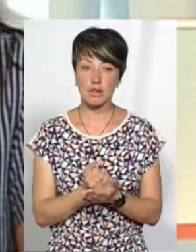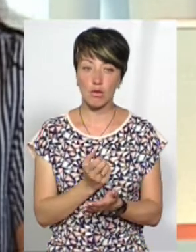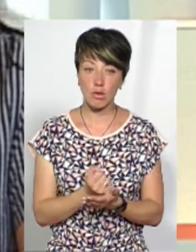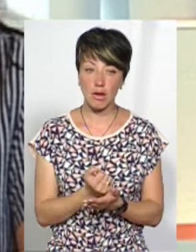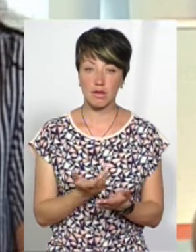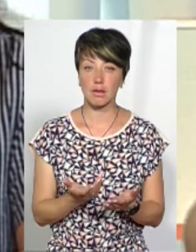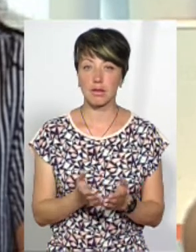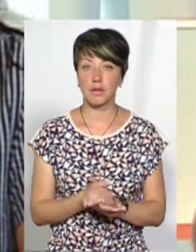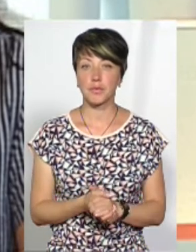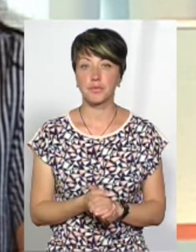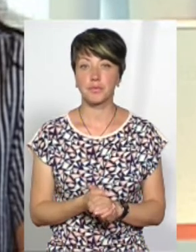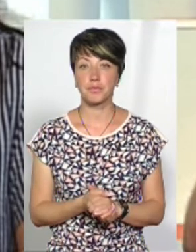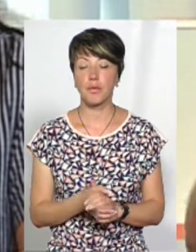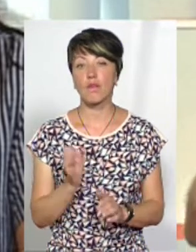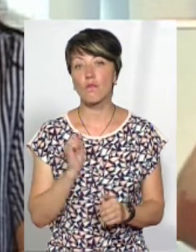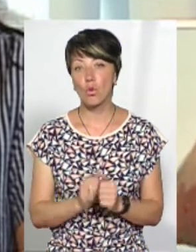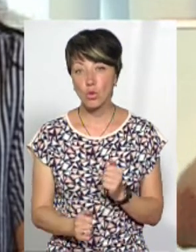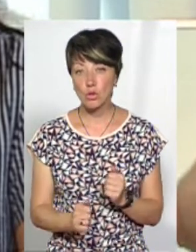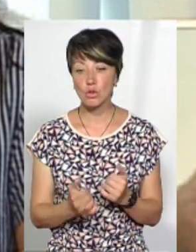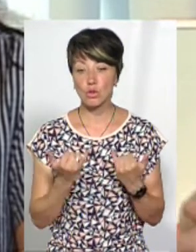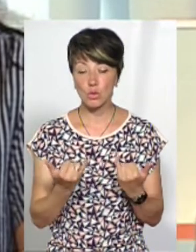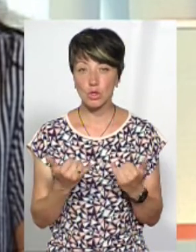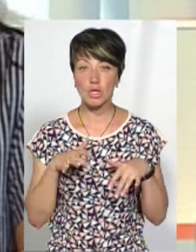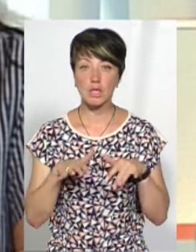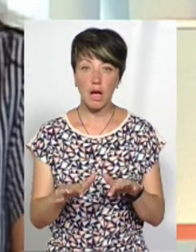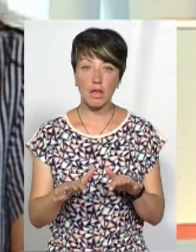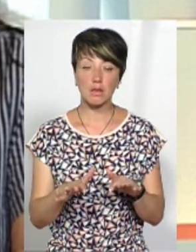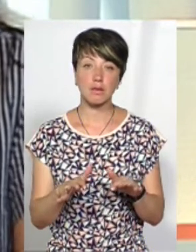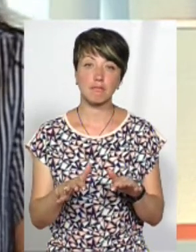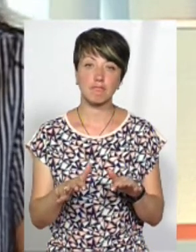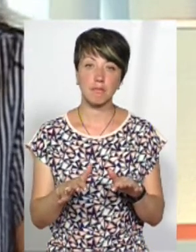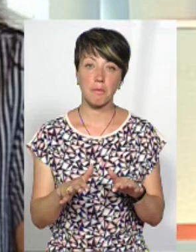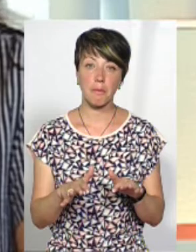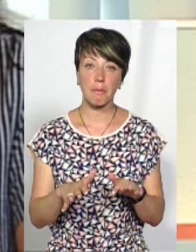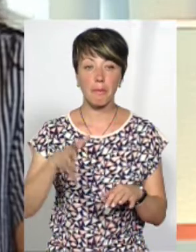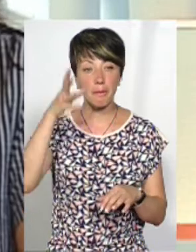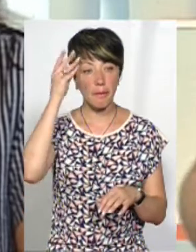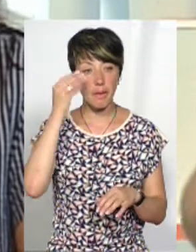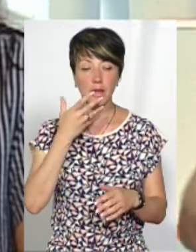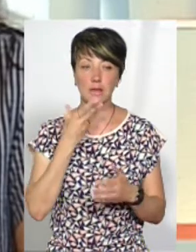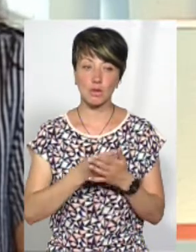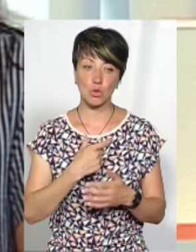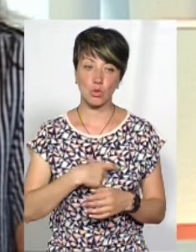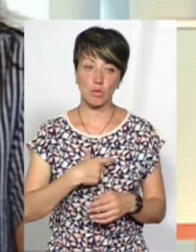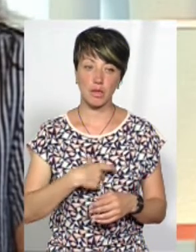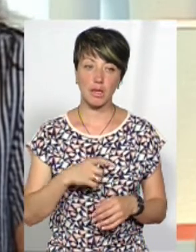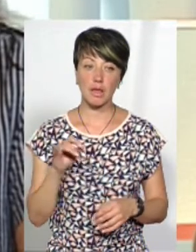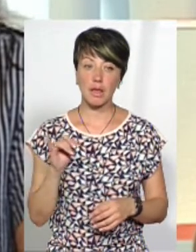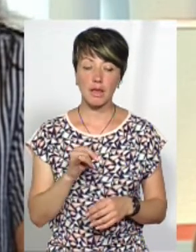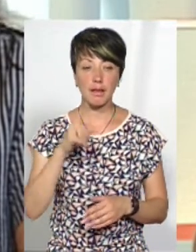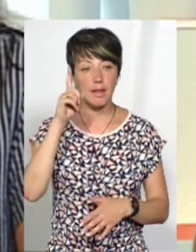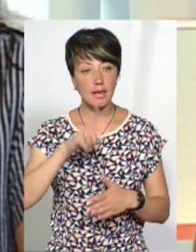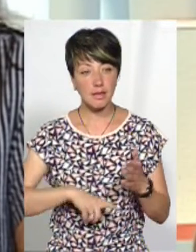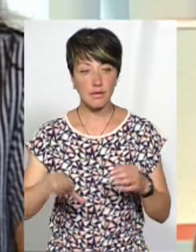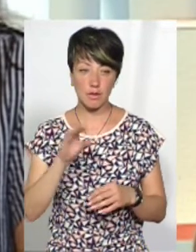заробляти. Тобто кожен сьогоднішній захід взяв з сьогоднішнього заходу своє і